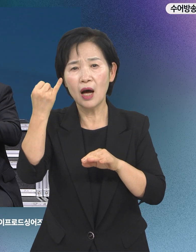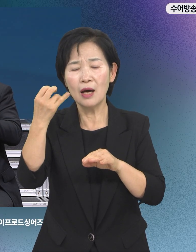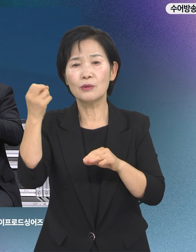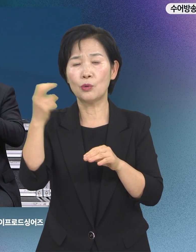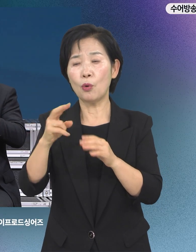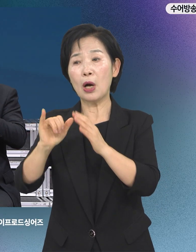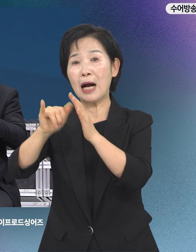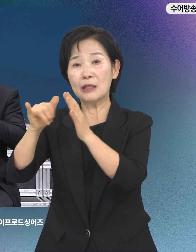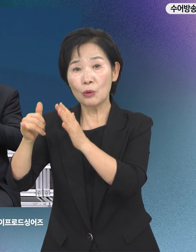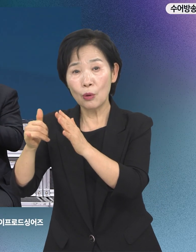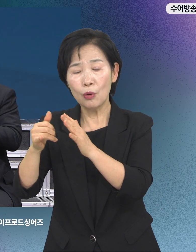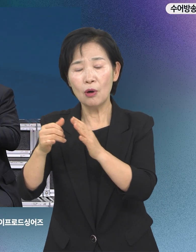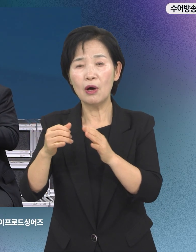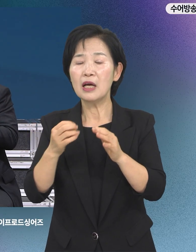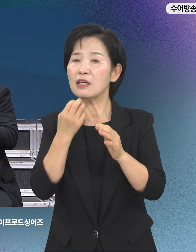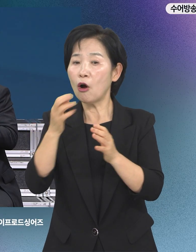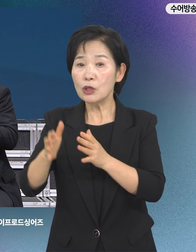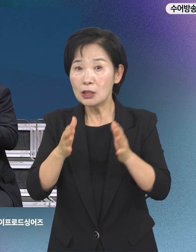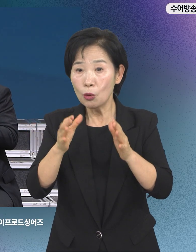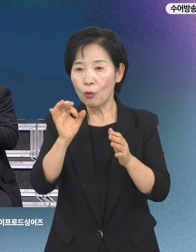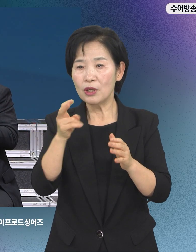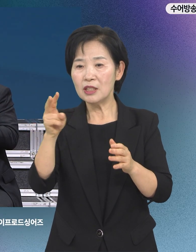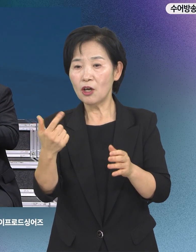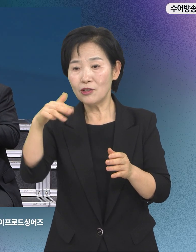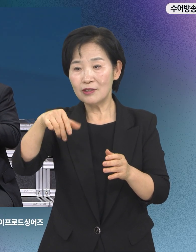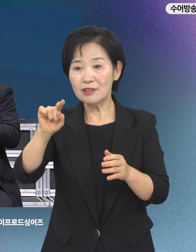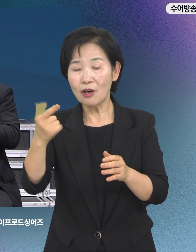조카들을 경기도 연천에서 찾았습니다.